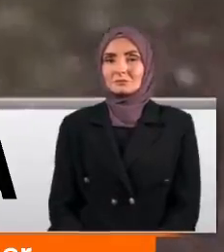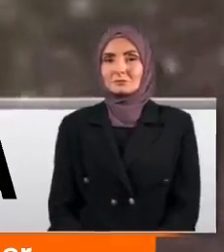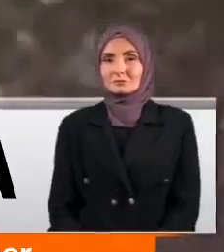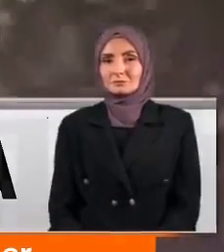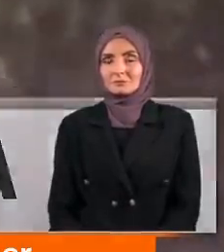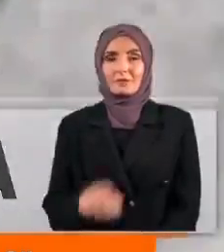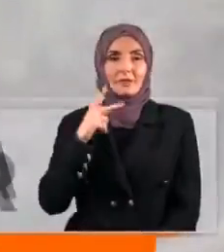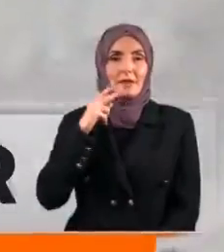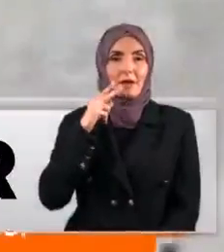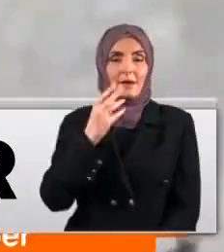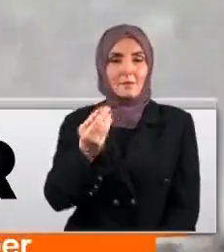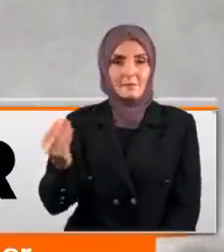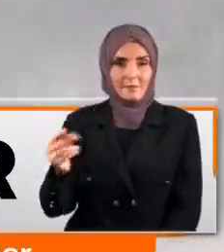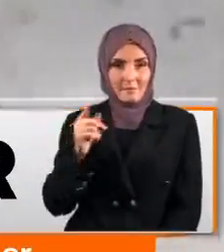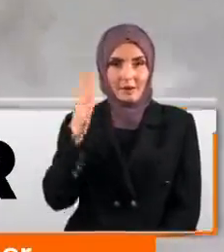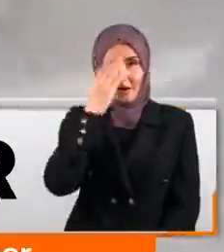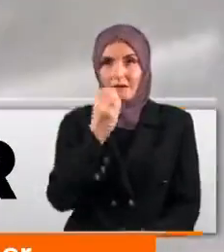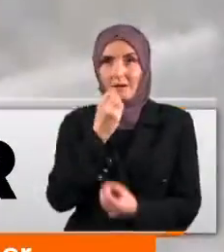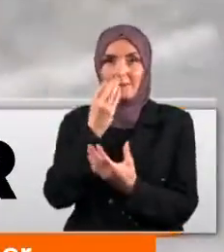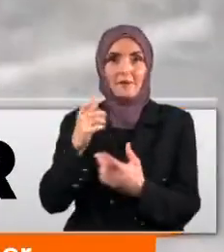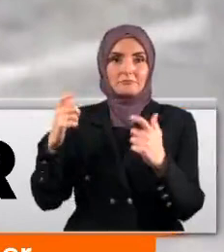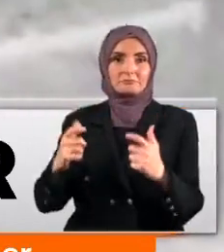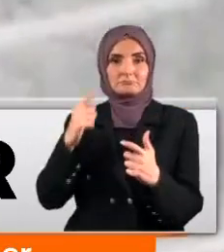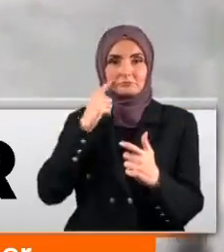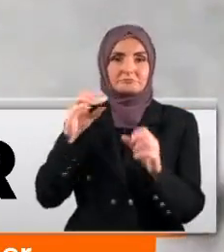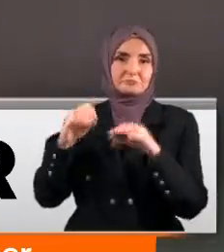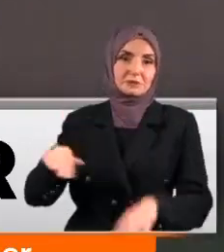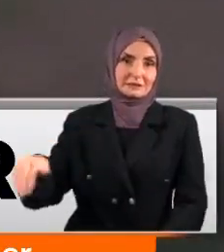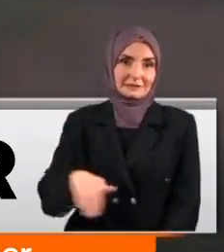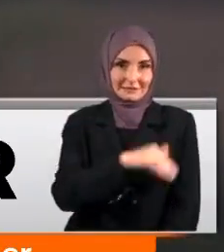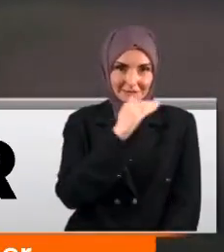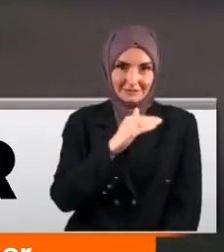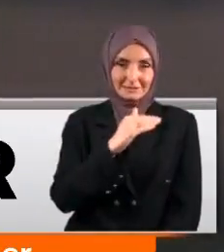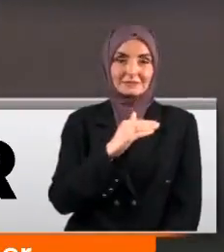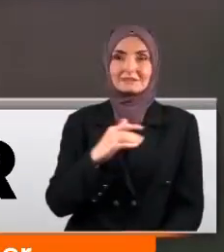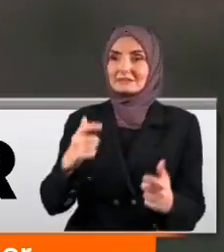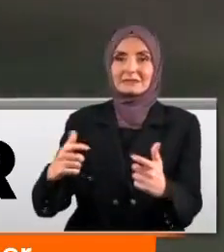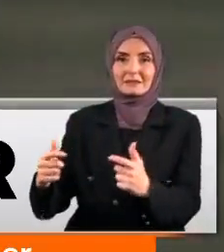Ermeniler Karabağ terk ederken bulundukları evleri de ateşe veriyor